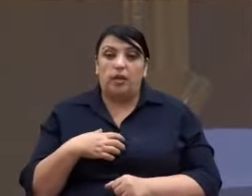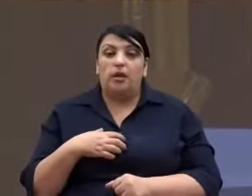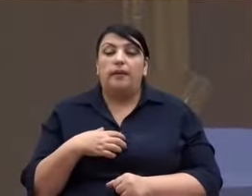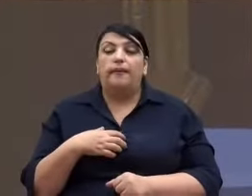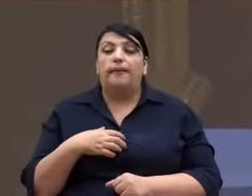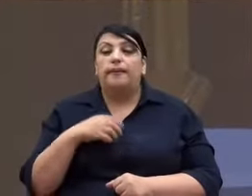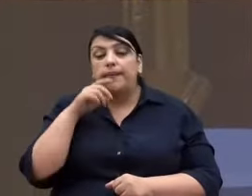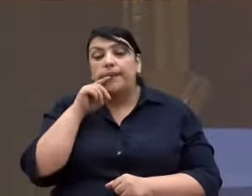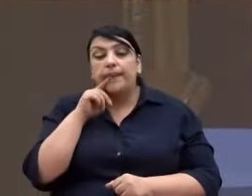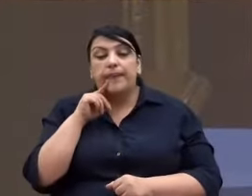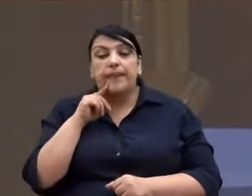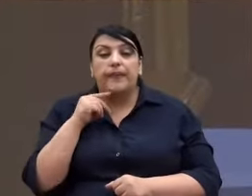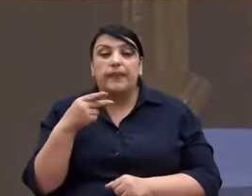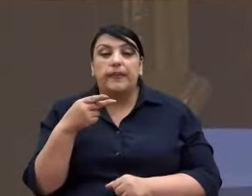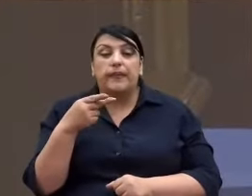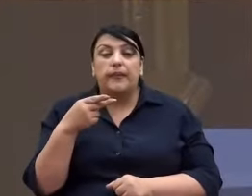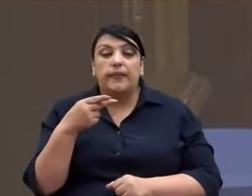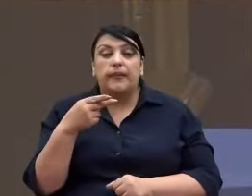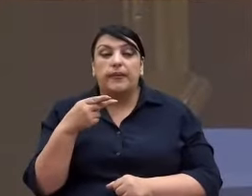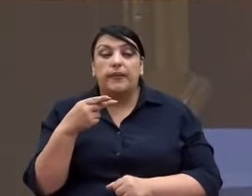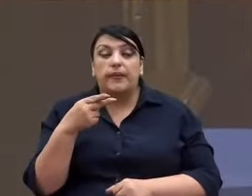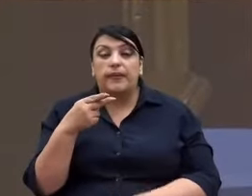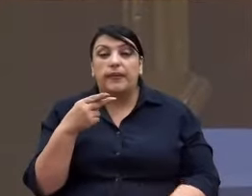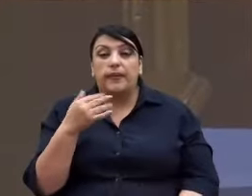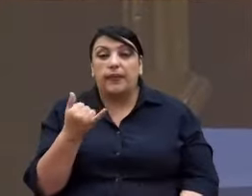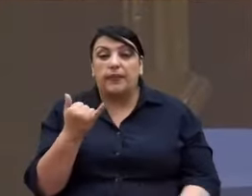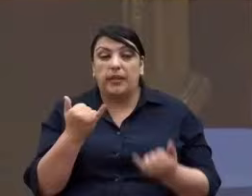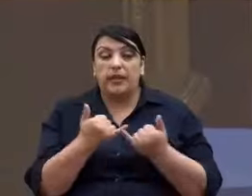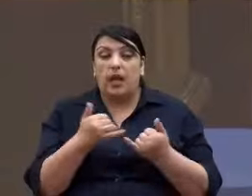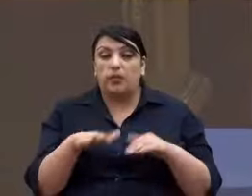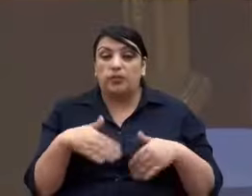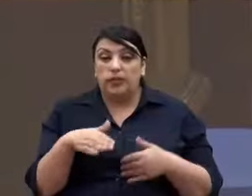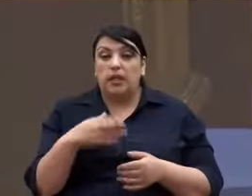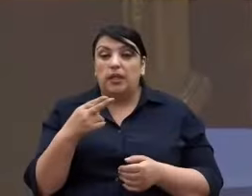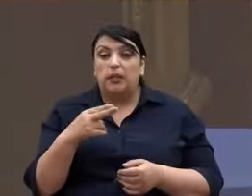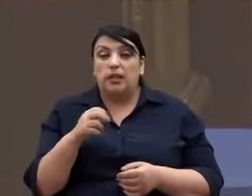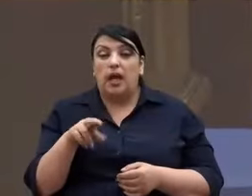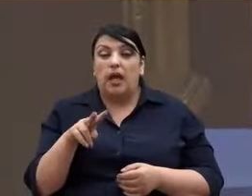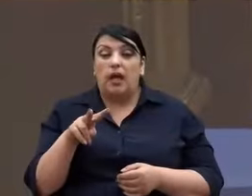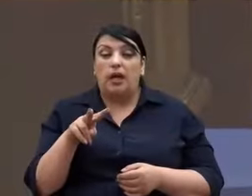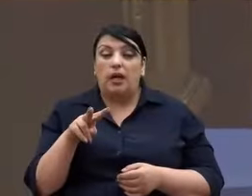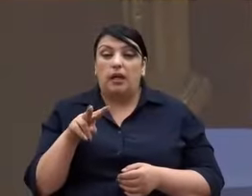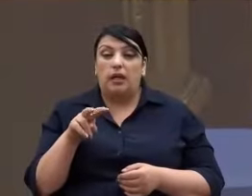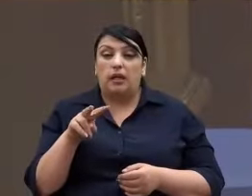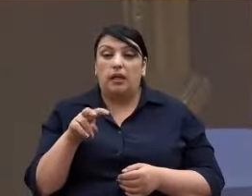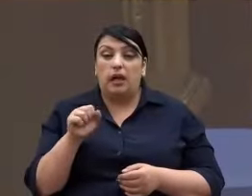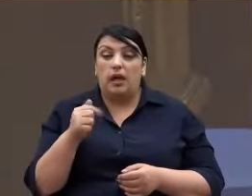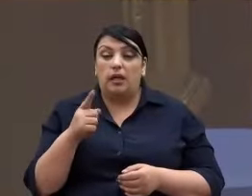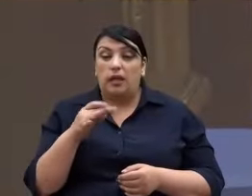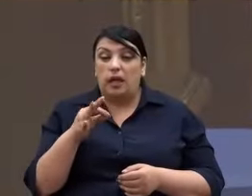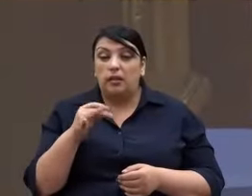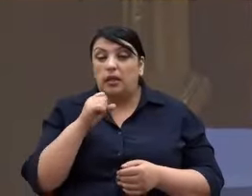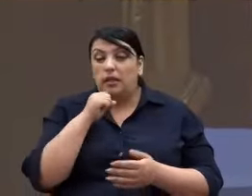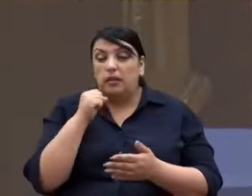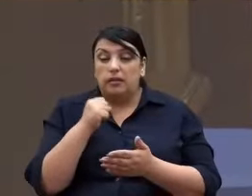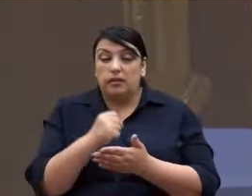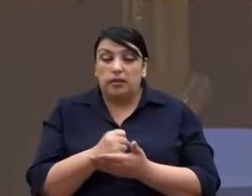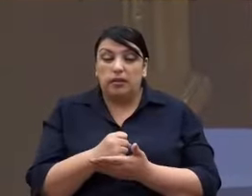Տիկին Դալաքյանին դալիճում չէ այս պահին, հանրաքվեն անցկացնելու, վերահաստատելու